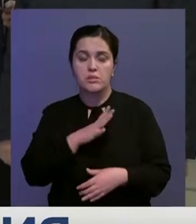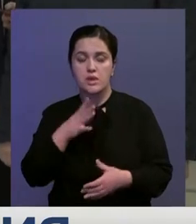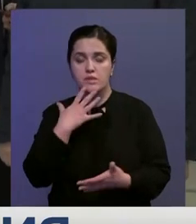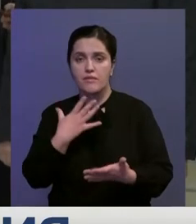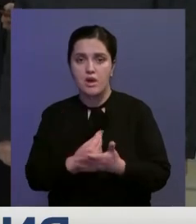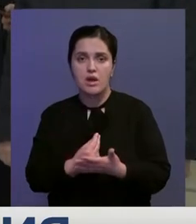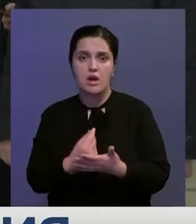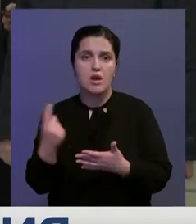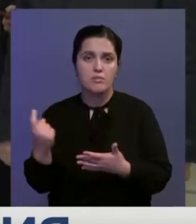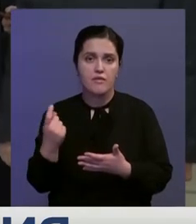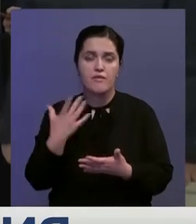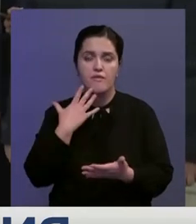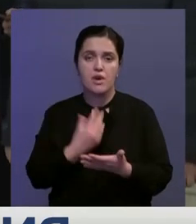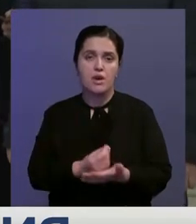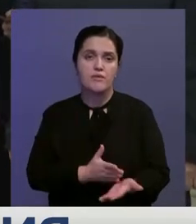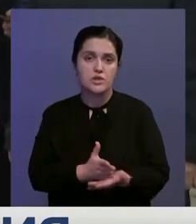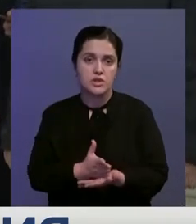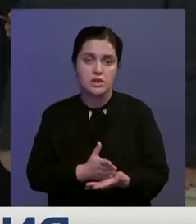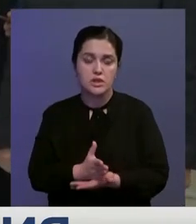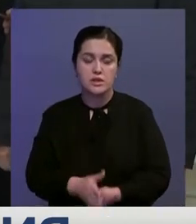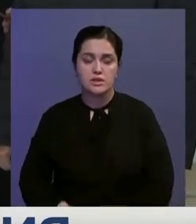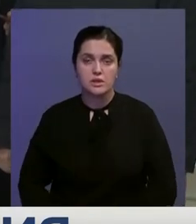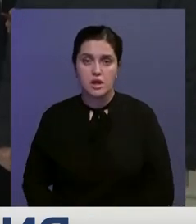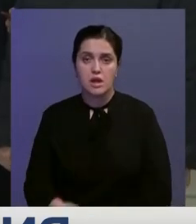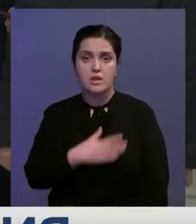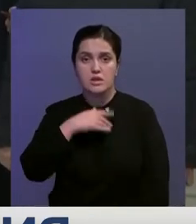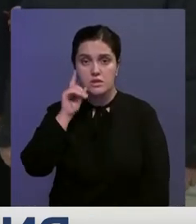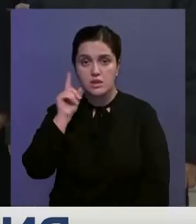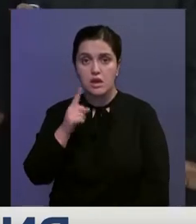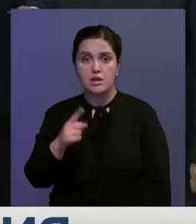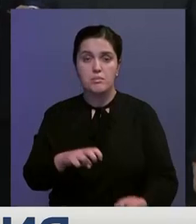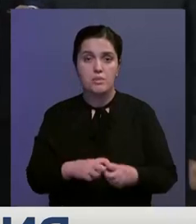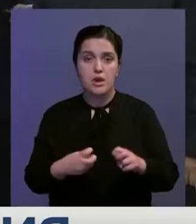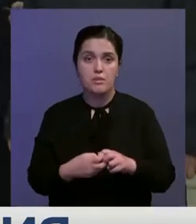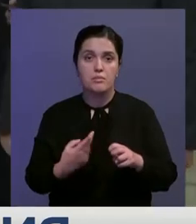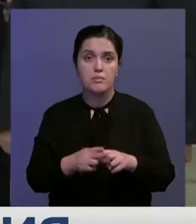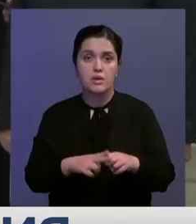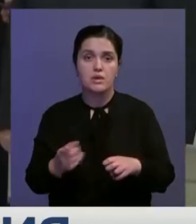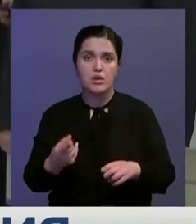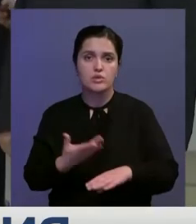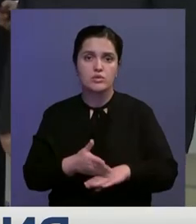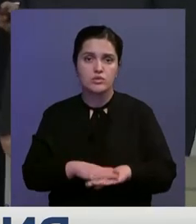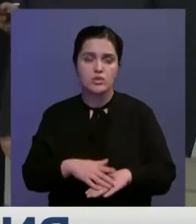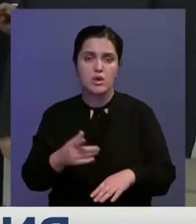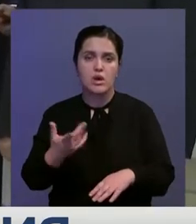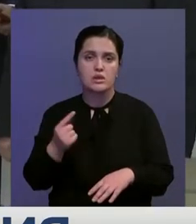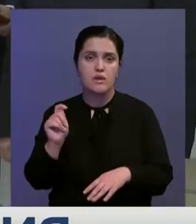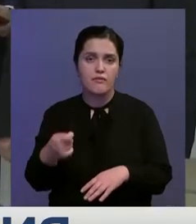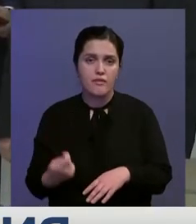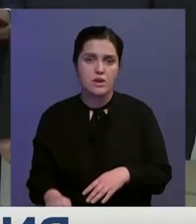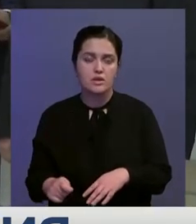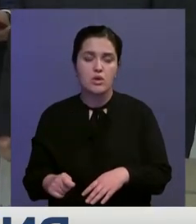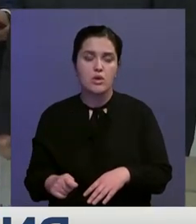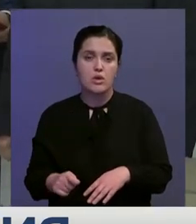вожаки, свои ветераны и так далее. Я знаю, что одна из проблем – это совместимость морально. Особенно в горячих точках, в